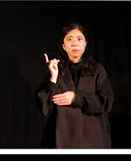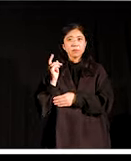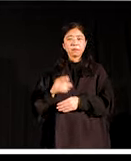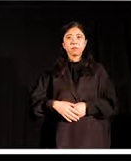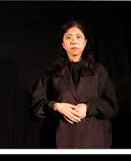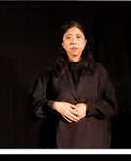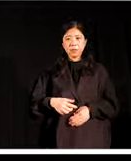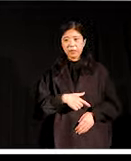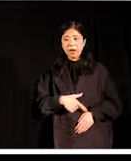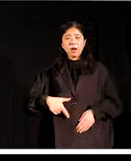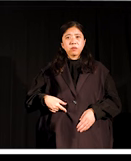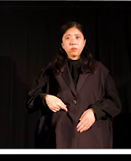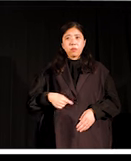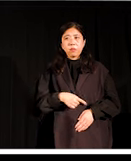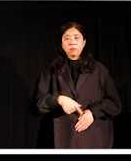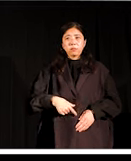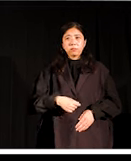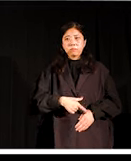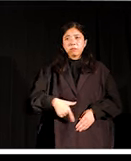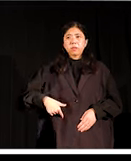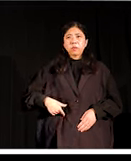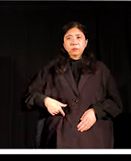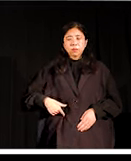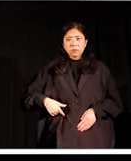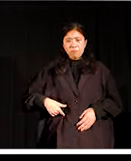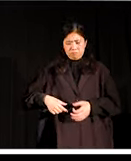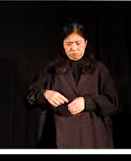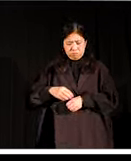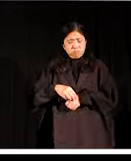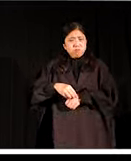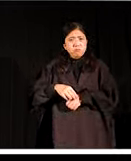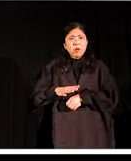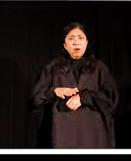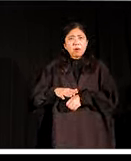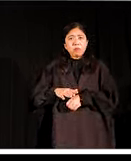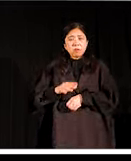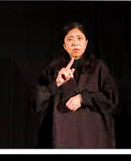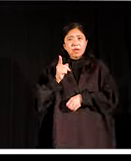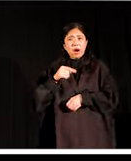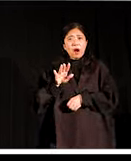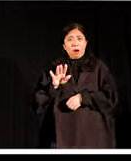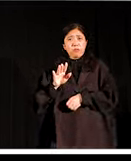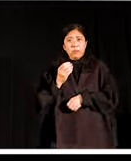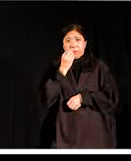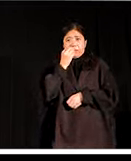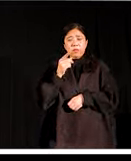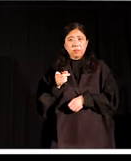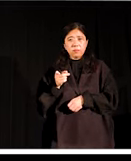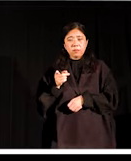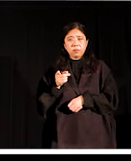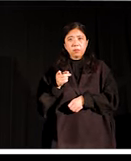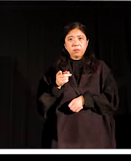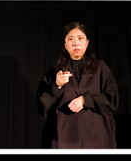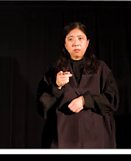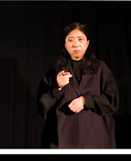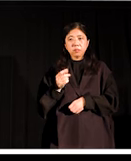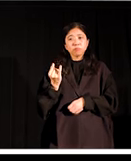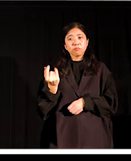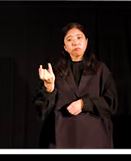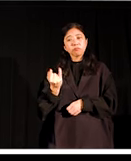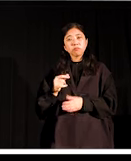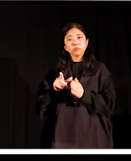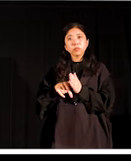あのたまたまこうお腹に何かがあるってことで肝臓の癌に気づいてま来た時あのそんな状態悪くなかった